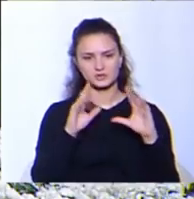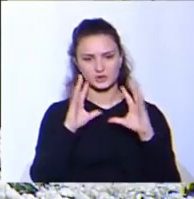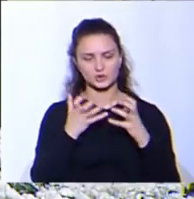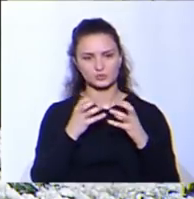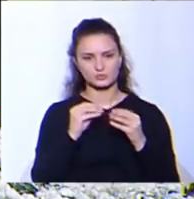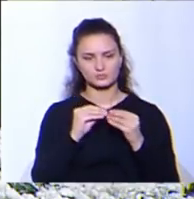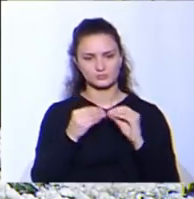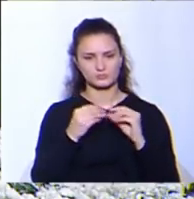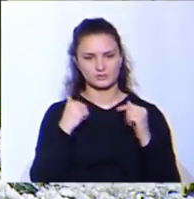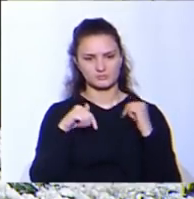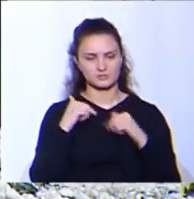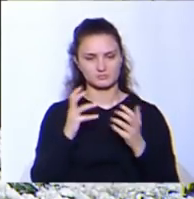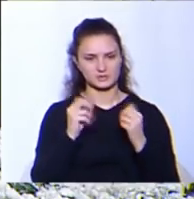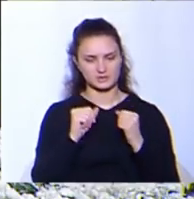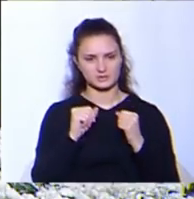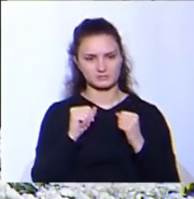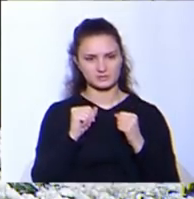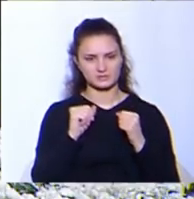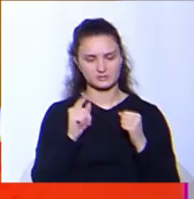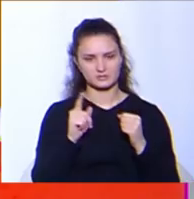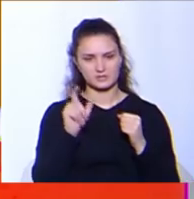სერიოზული ცრთობის ეფექტის მისაღებად.